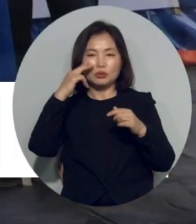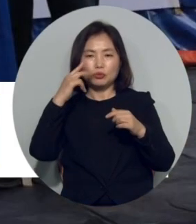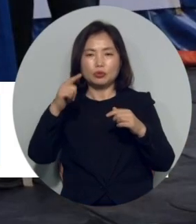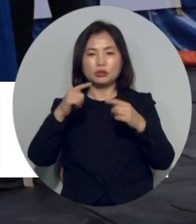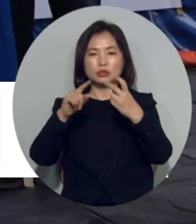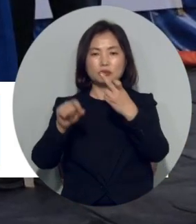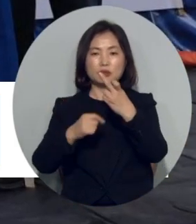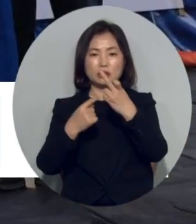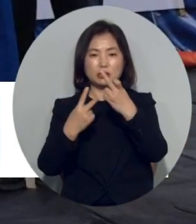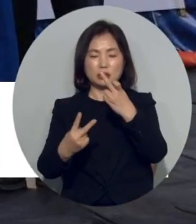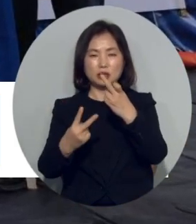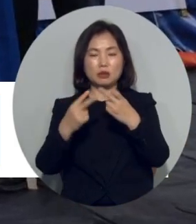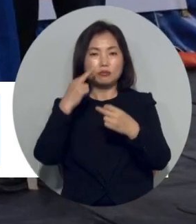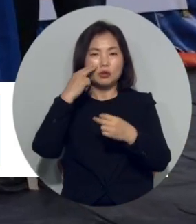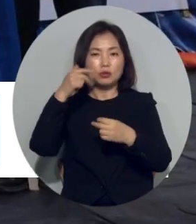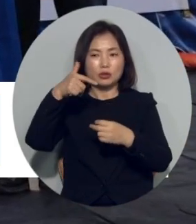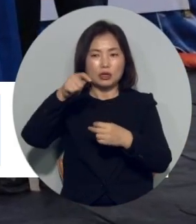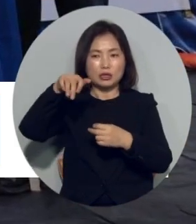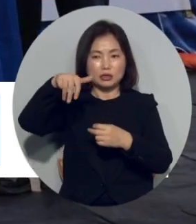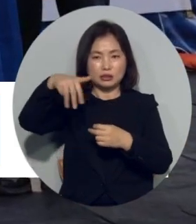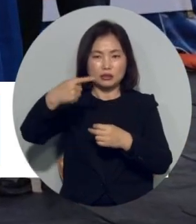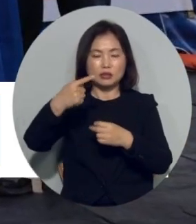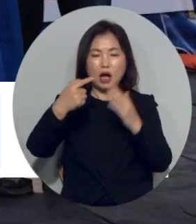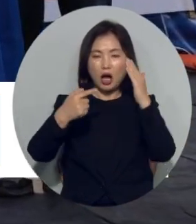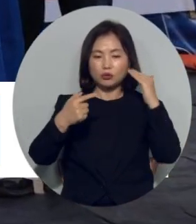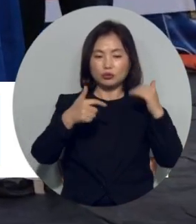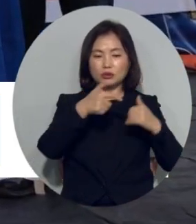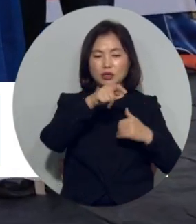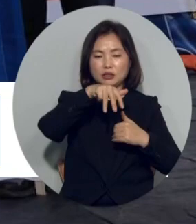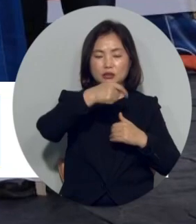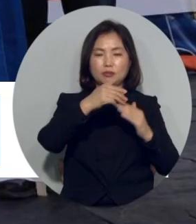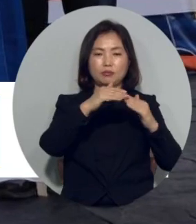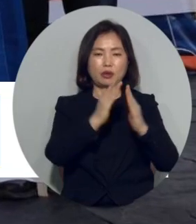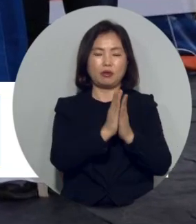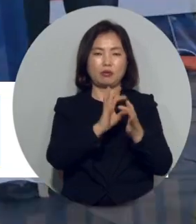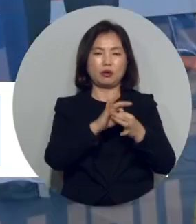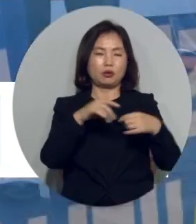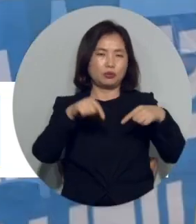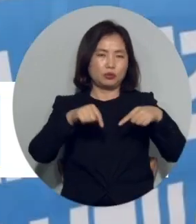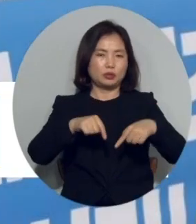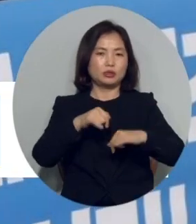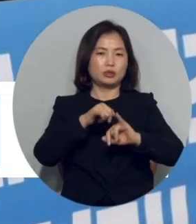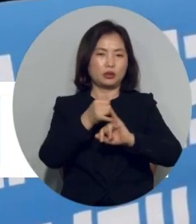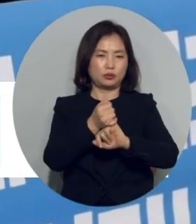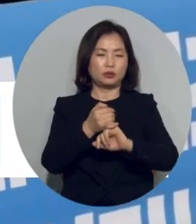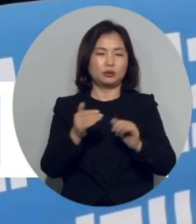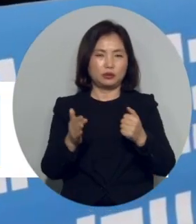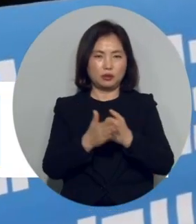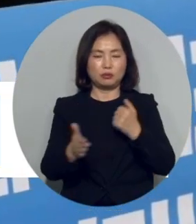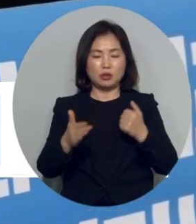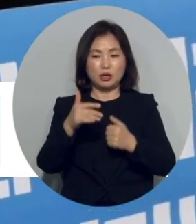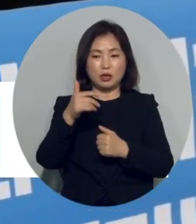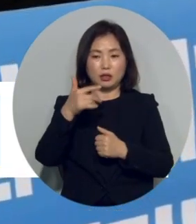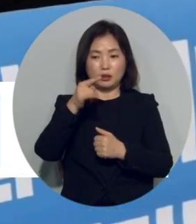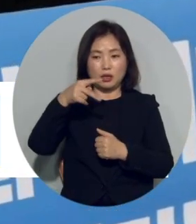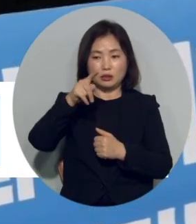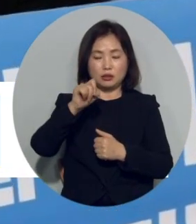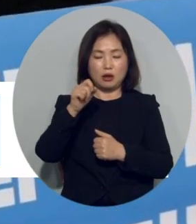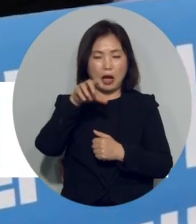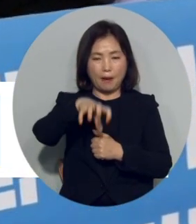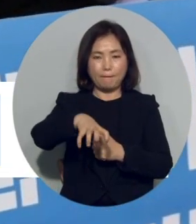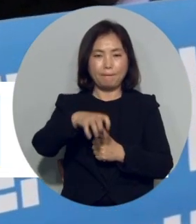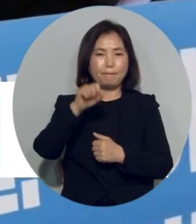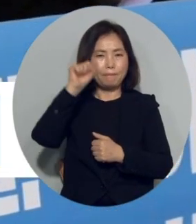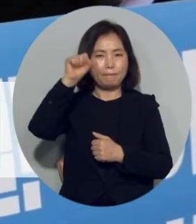12월 2일에 낸 미국의 it's 측과 한국 게이츠 폐업에 대한 논의를 진행하기로 약속 빠다 대성산업 본사 앞에서